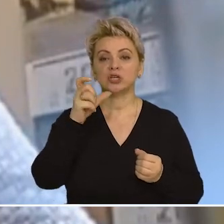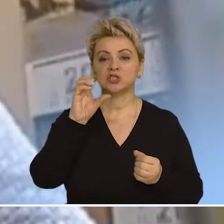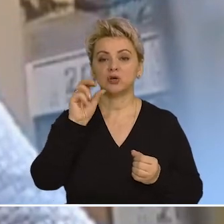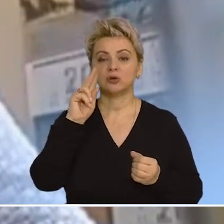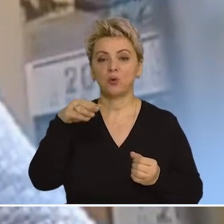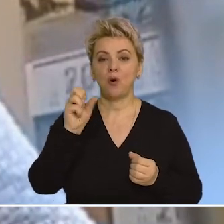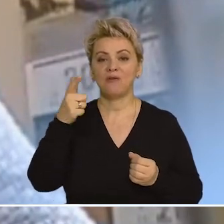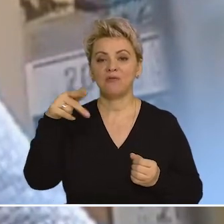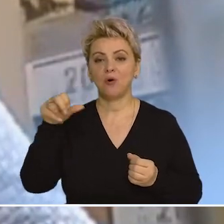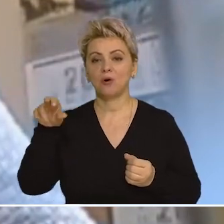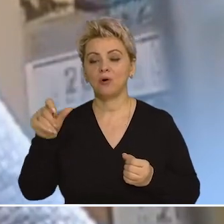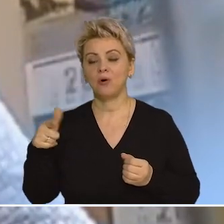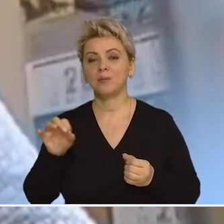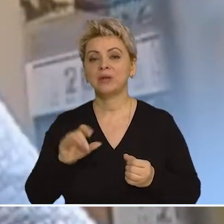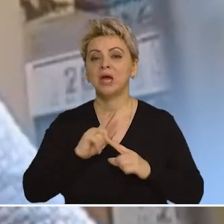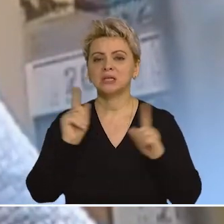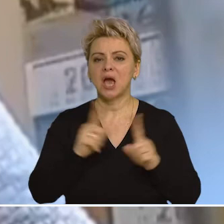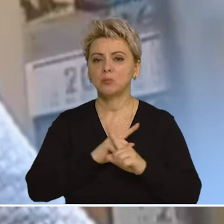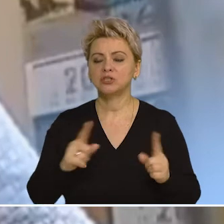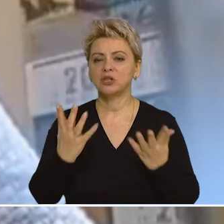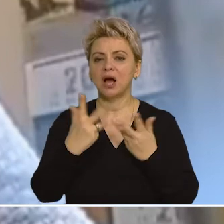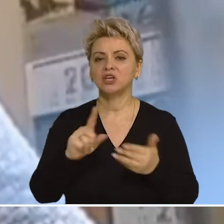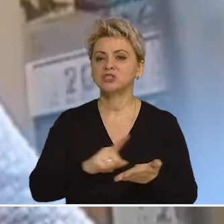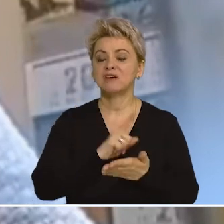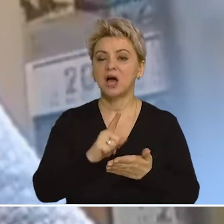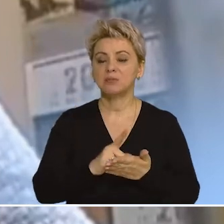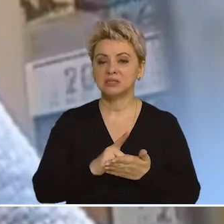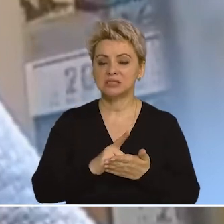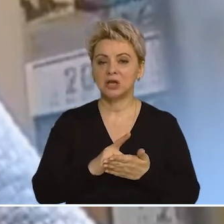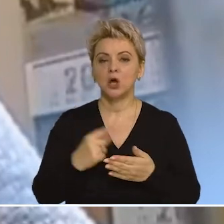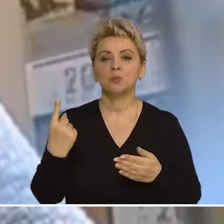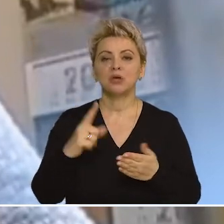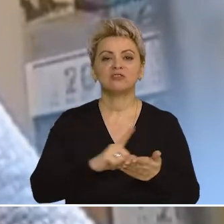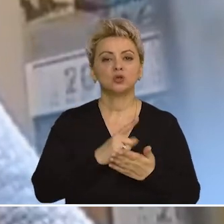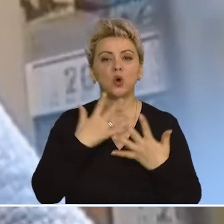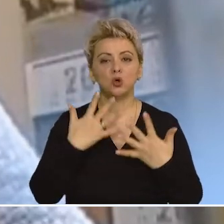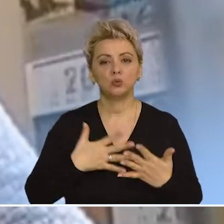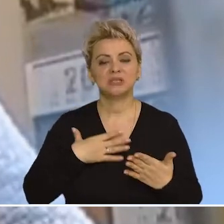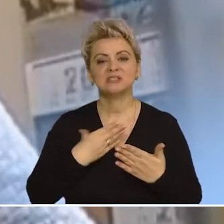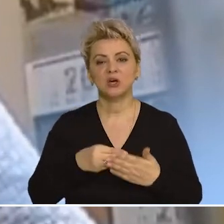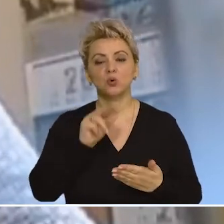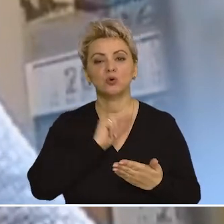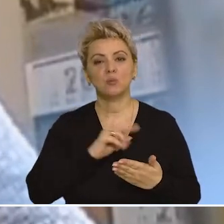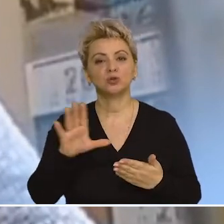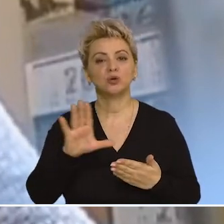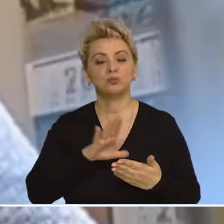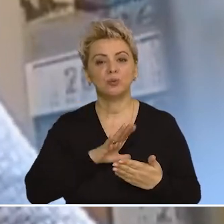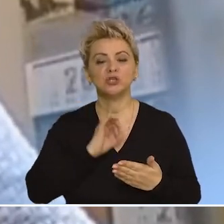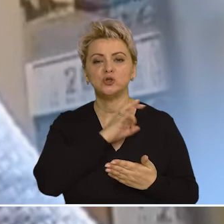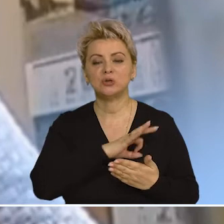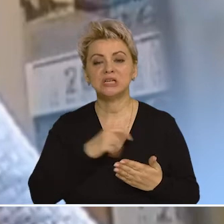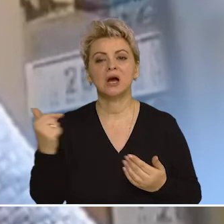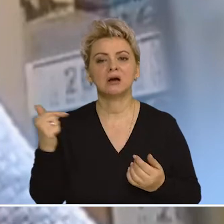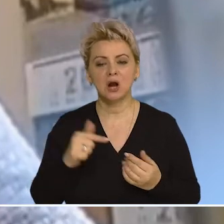наложено необычайное количество обязанностей. Первое, он должен любить свою работу, быть